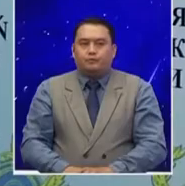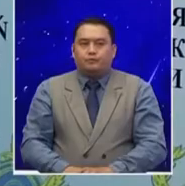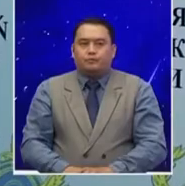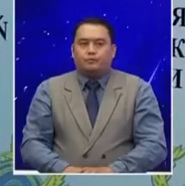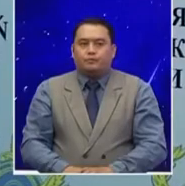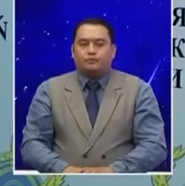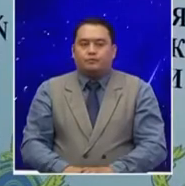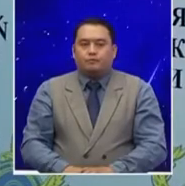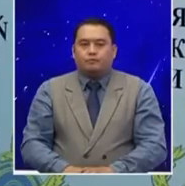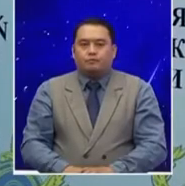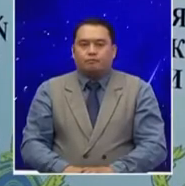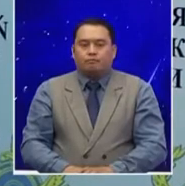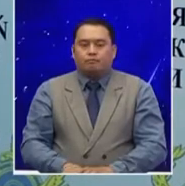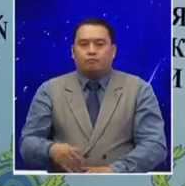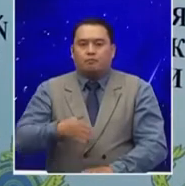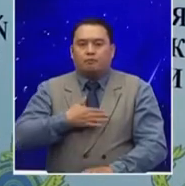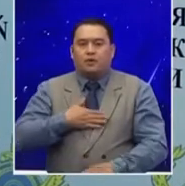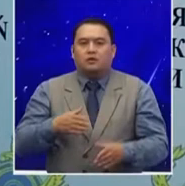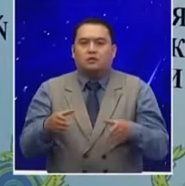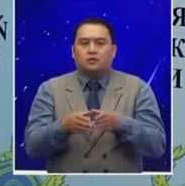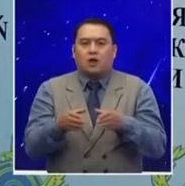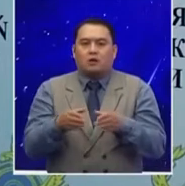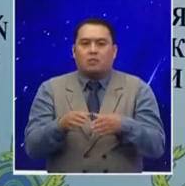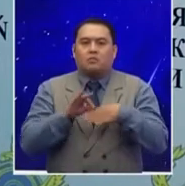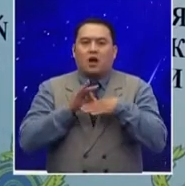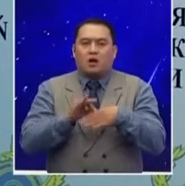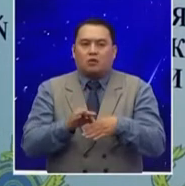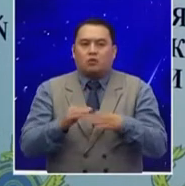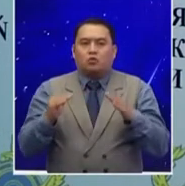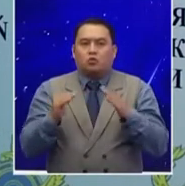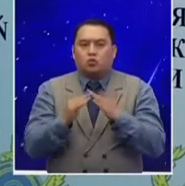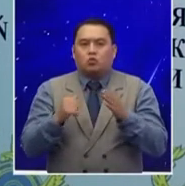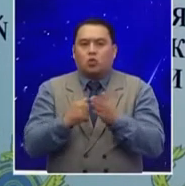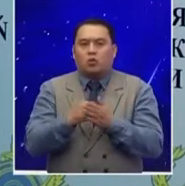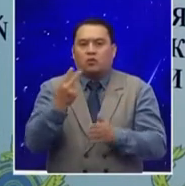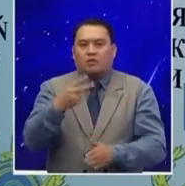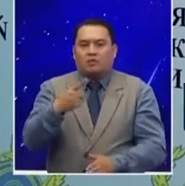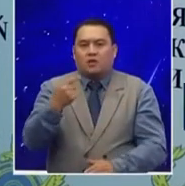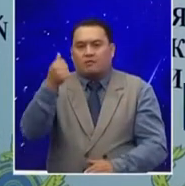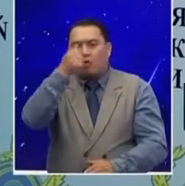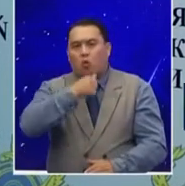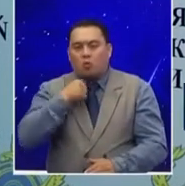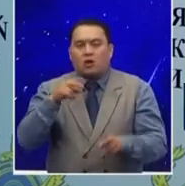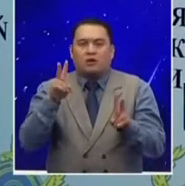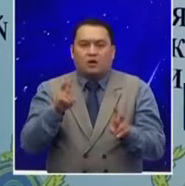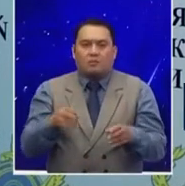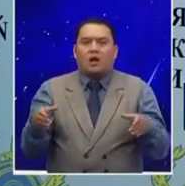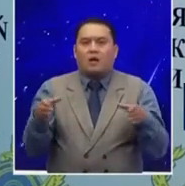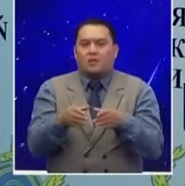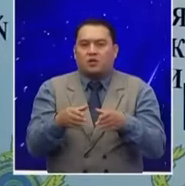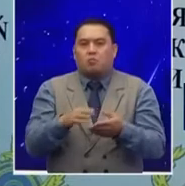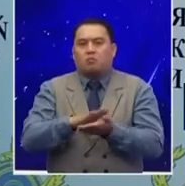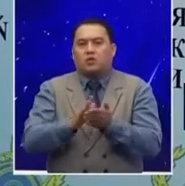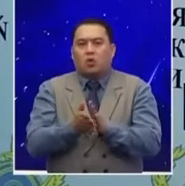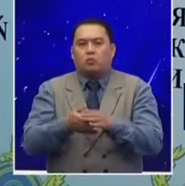Данная кампания пока по договоренности с Министерством внутренних дел будет проходить где-то до мая месяца 2021 года. В рамках данной кампании будет